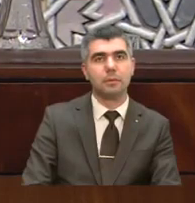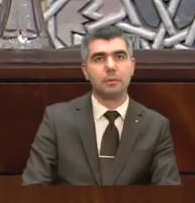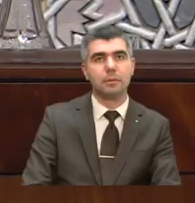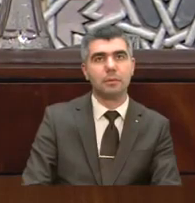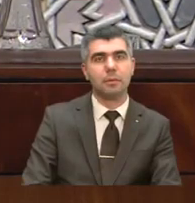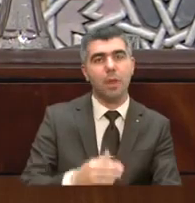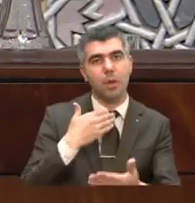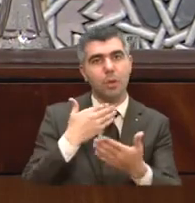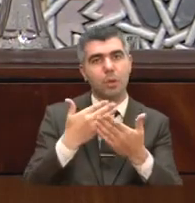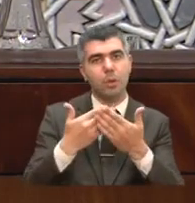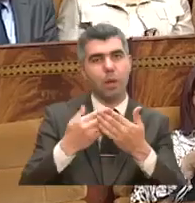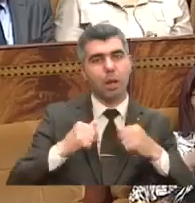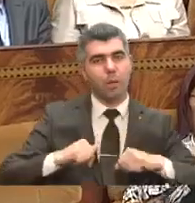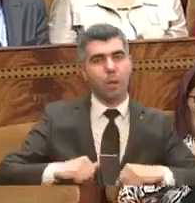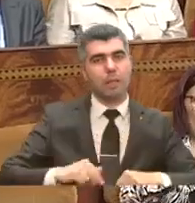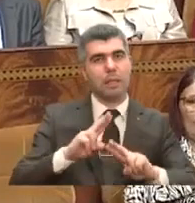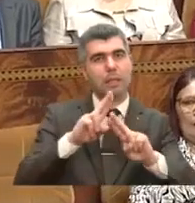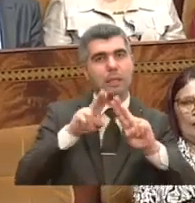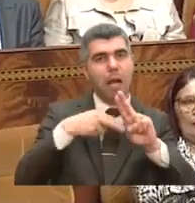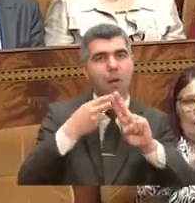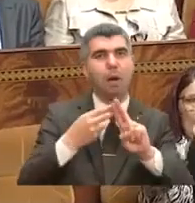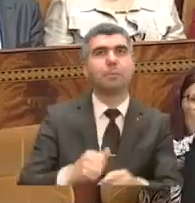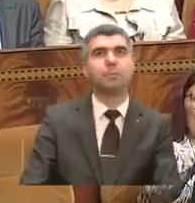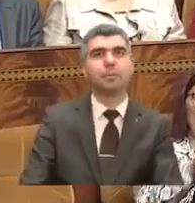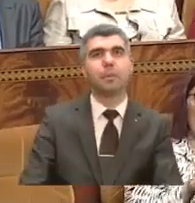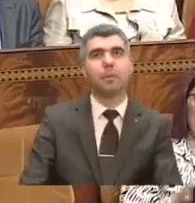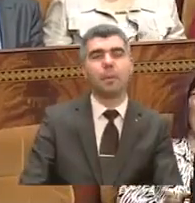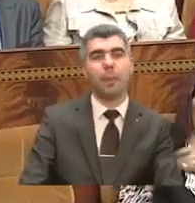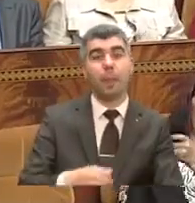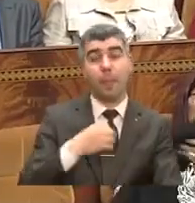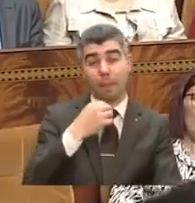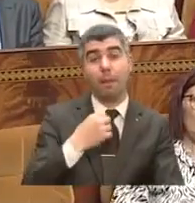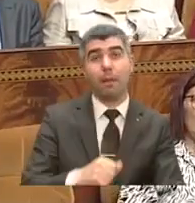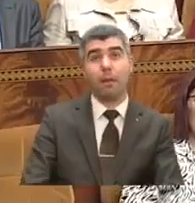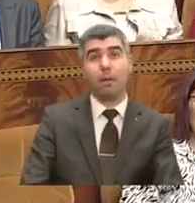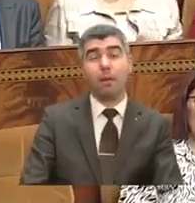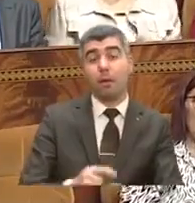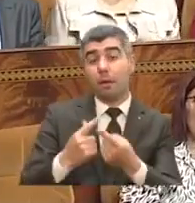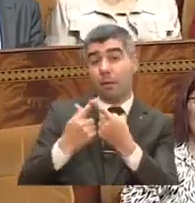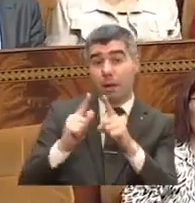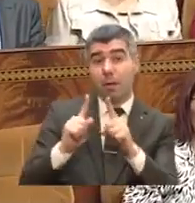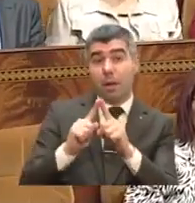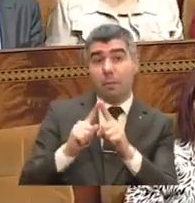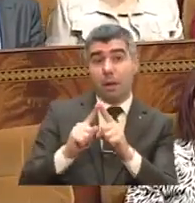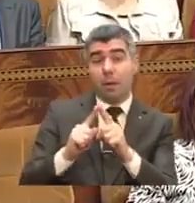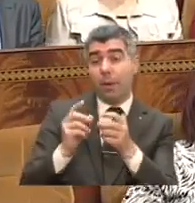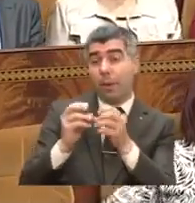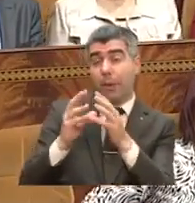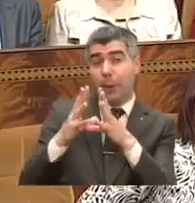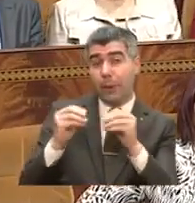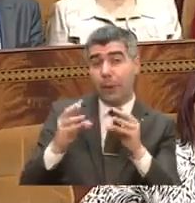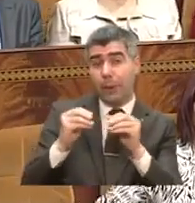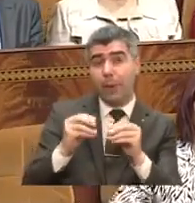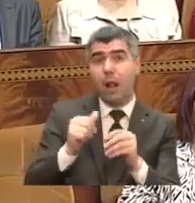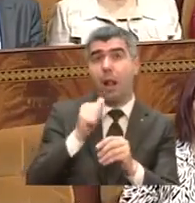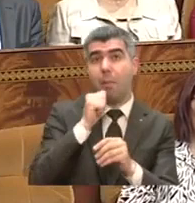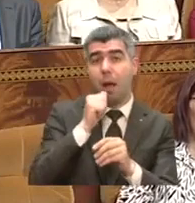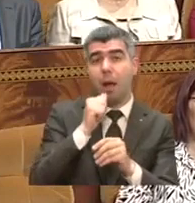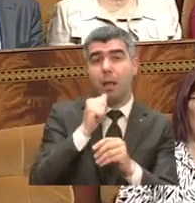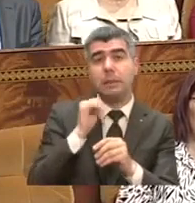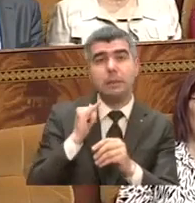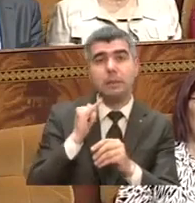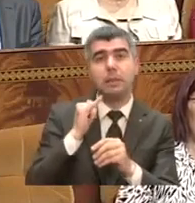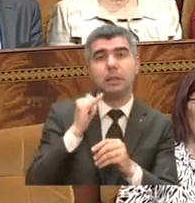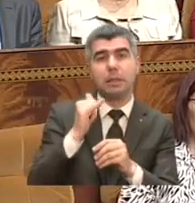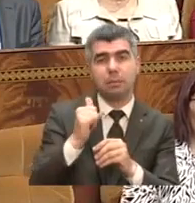شكرا سيد الوزير على جوابكم القيم، ولكن سيد الوزير كتبقى نظرة المياه بصفة عامة لا يختلف إقليم عن